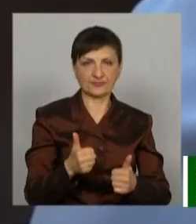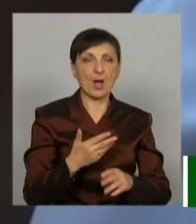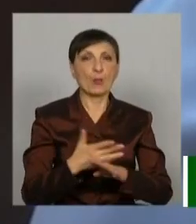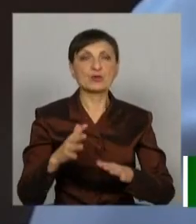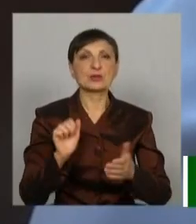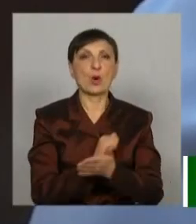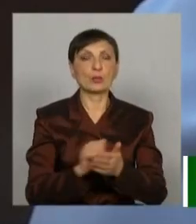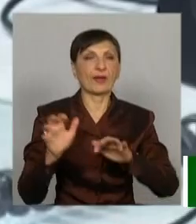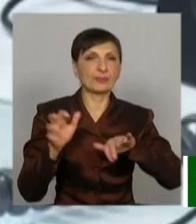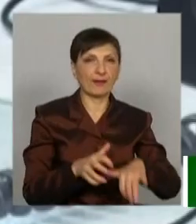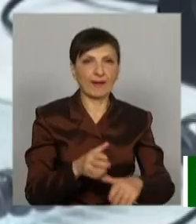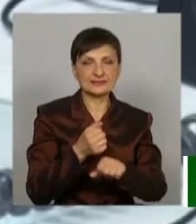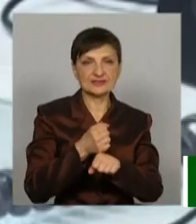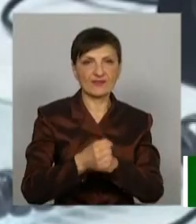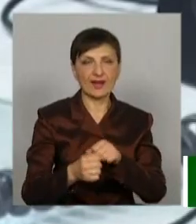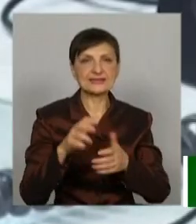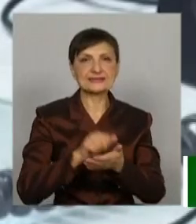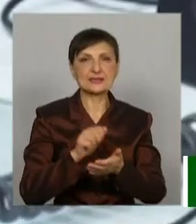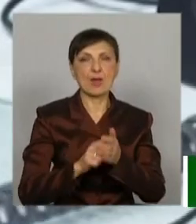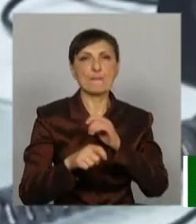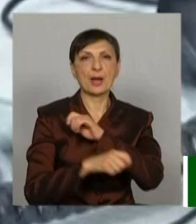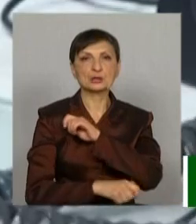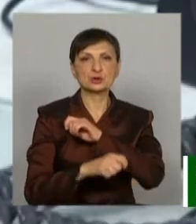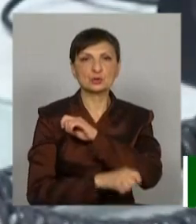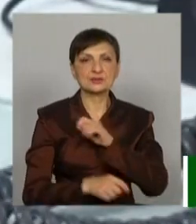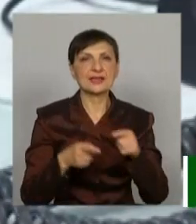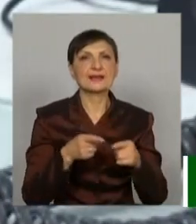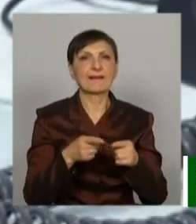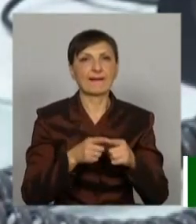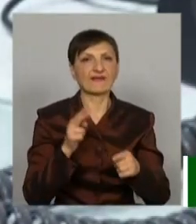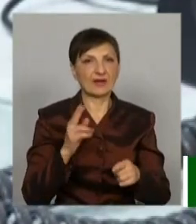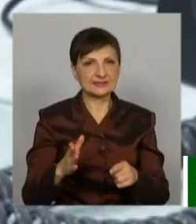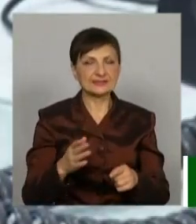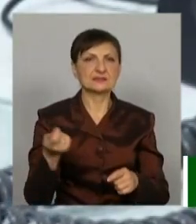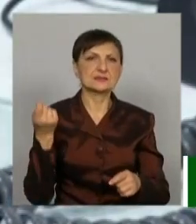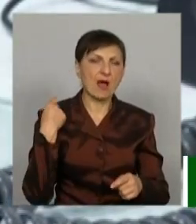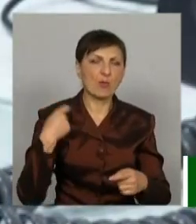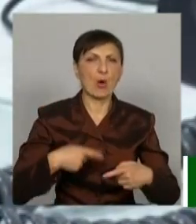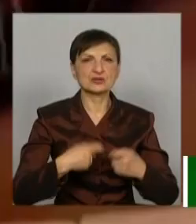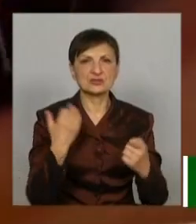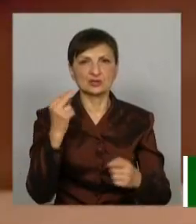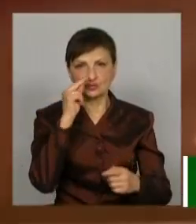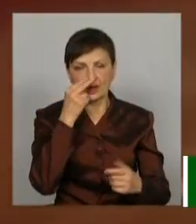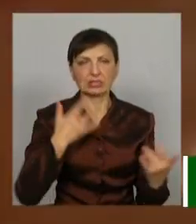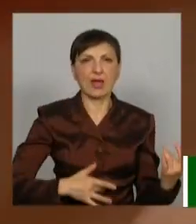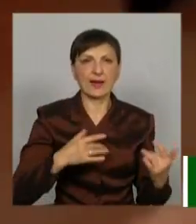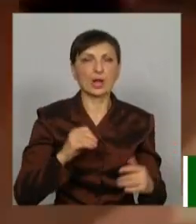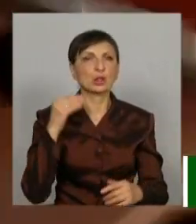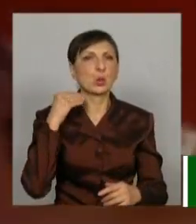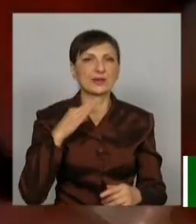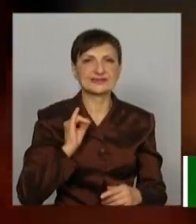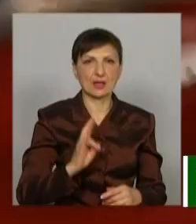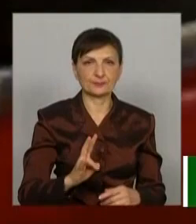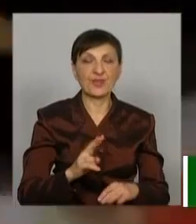документы и принуждали заниматься проституцией на съемных квартирах в саунах и гостиницах шымкента тараза и туркестана